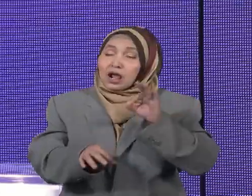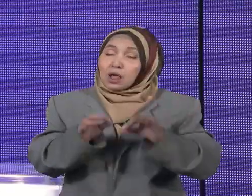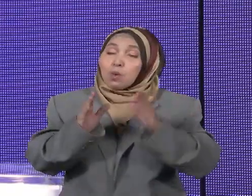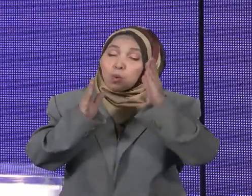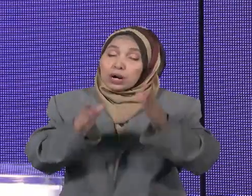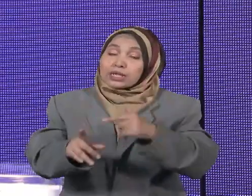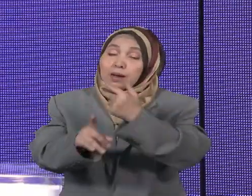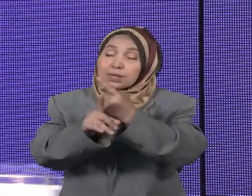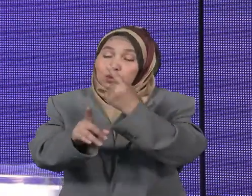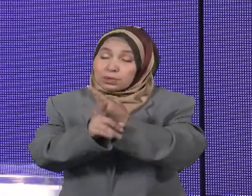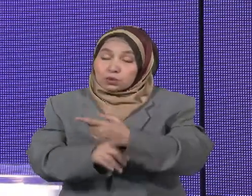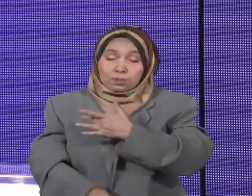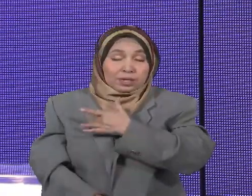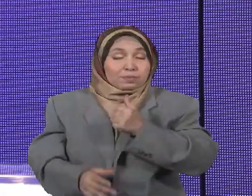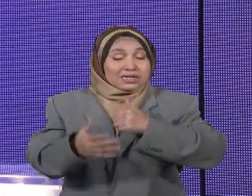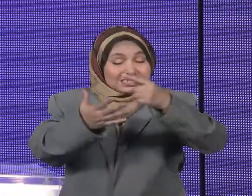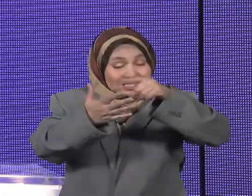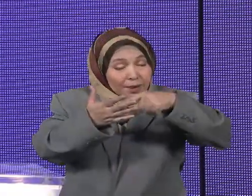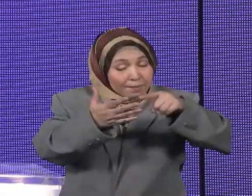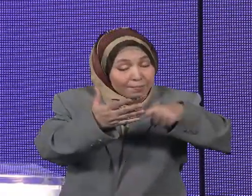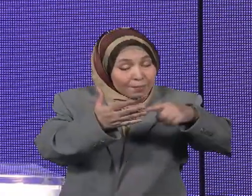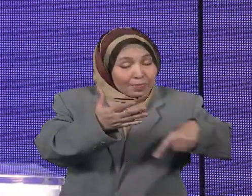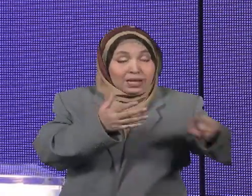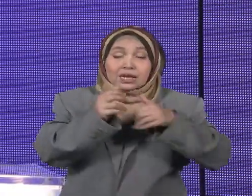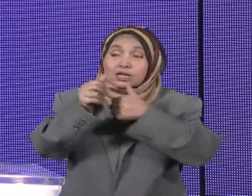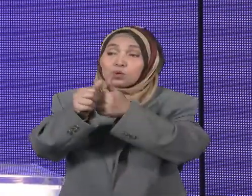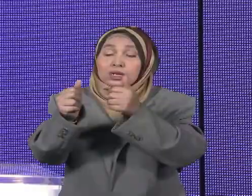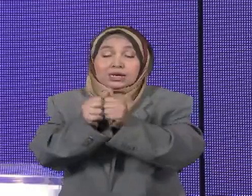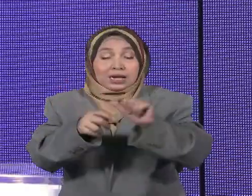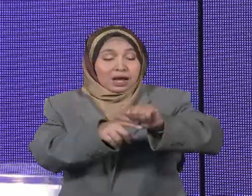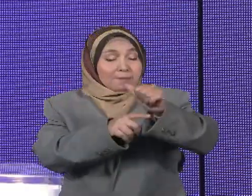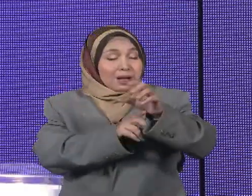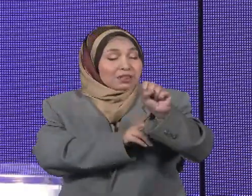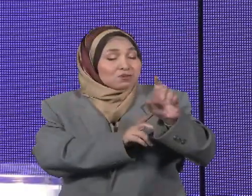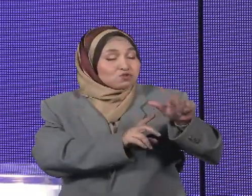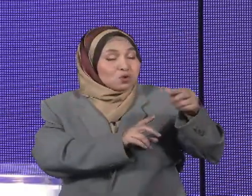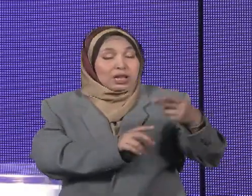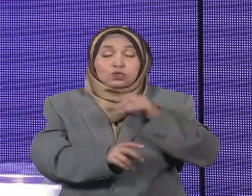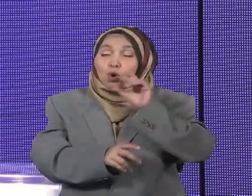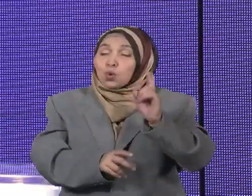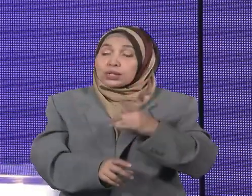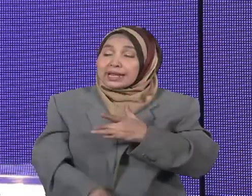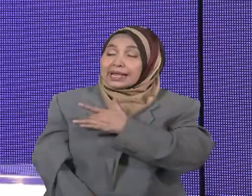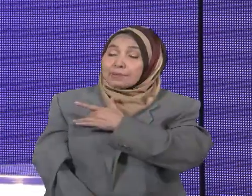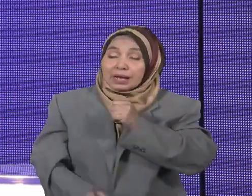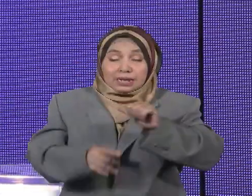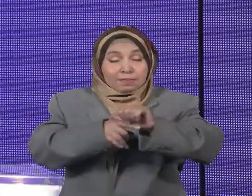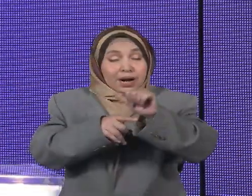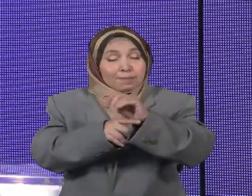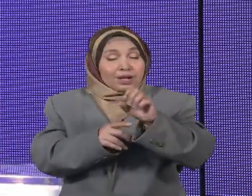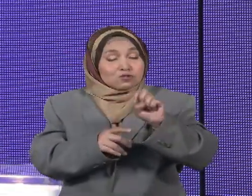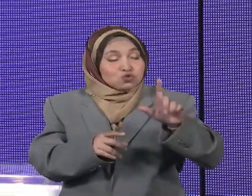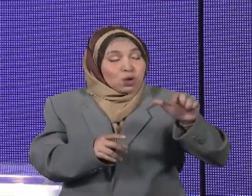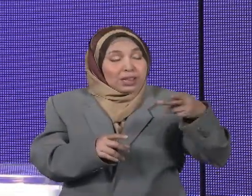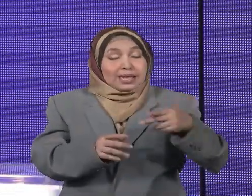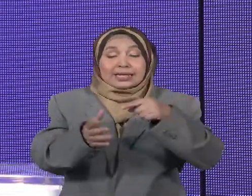beriman semak balik secara semak ini dan kemudian dia ikuti dengan amal soleh, bukan sekadar iman saja tapi dia beramal soleh.